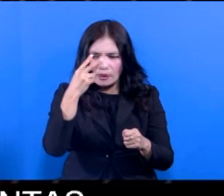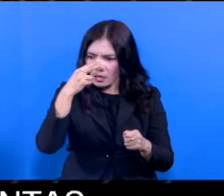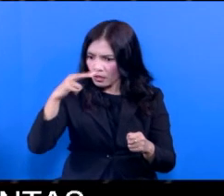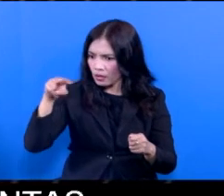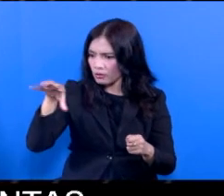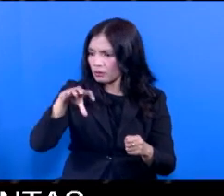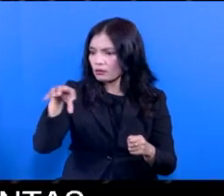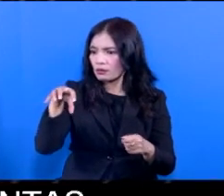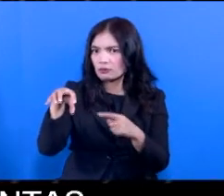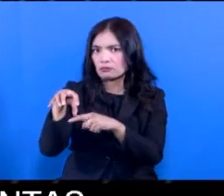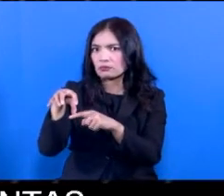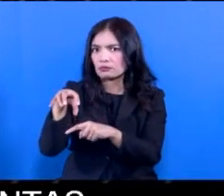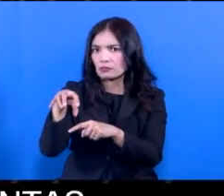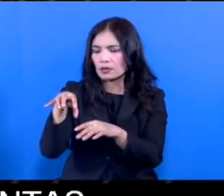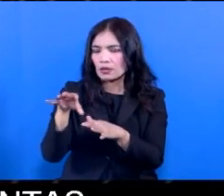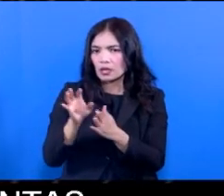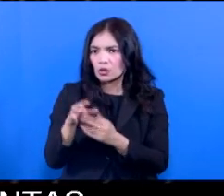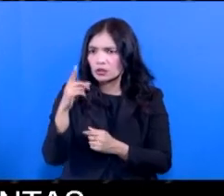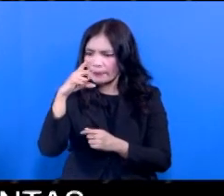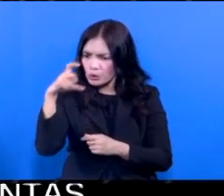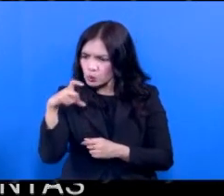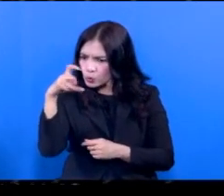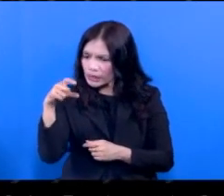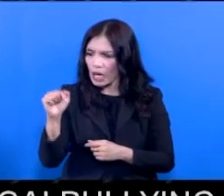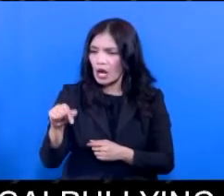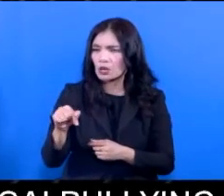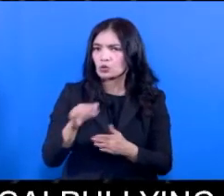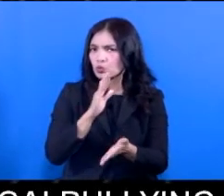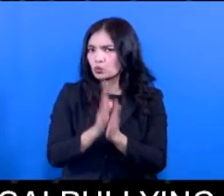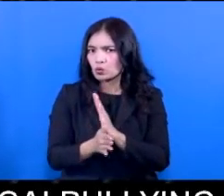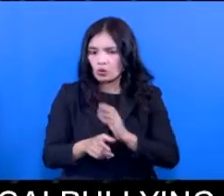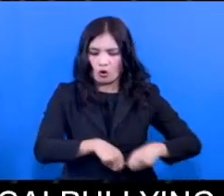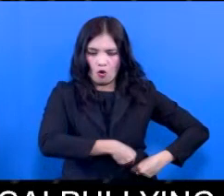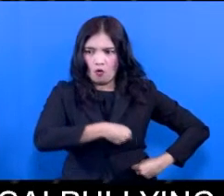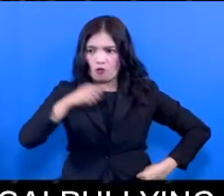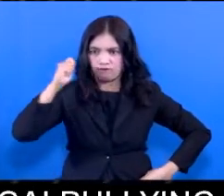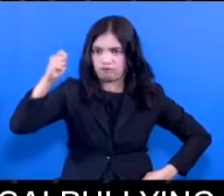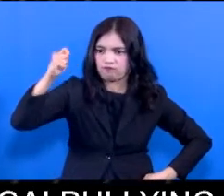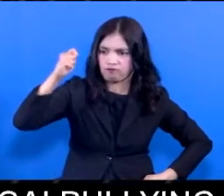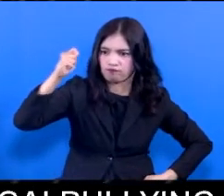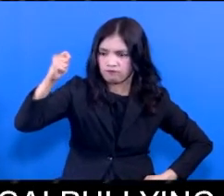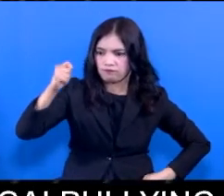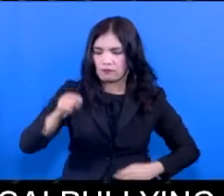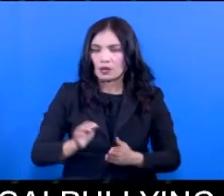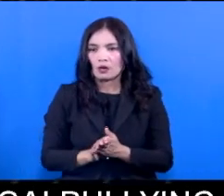orang mencurigakan di layar CCTV. Ia kemudian langsung keluar membawa golok. Karena pelaku